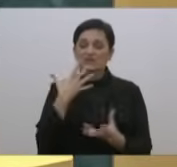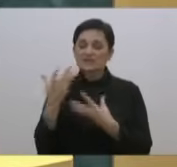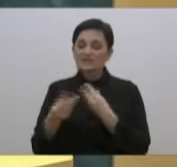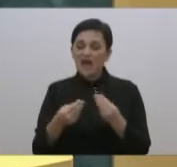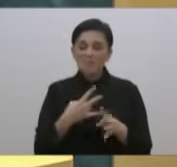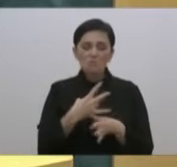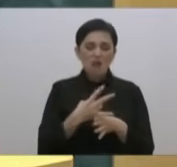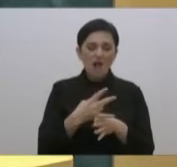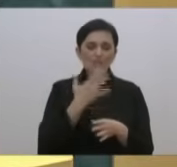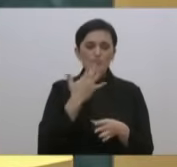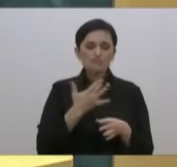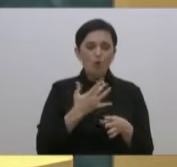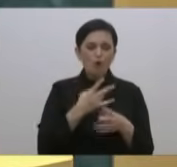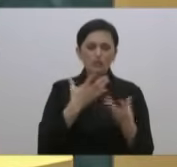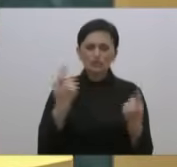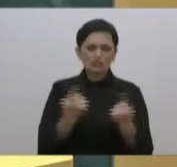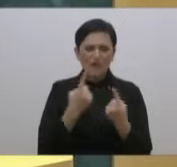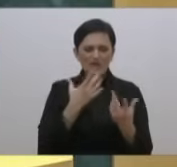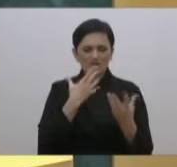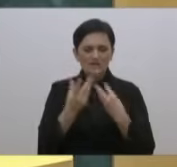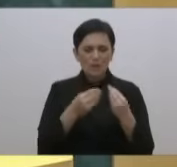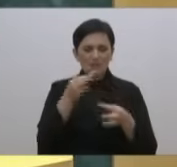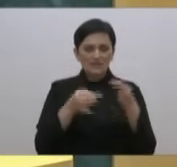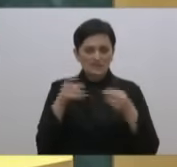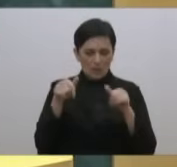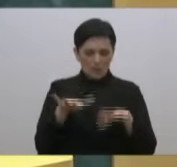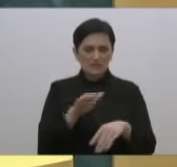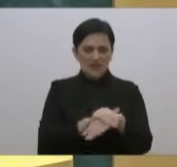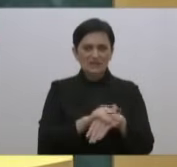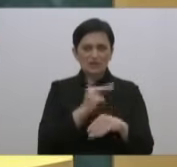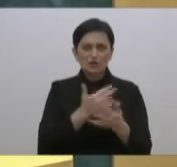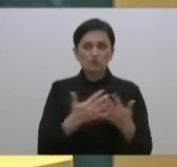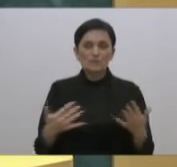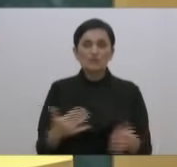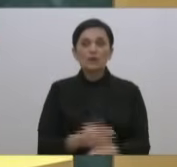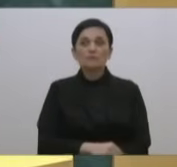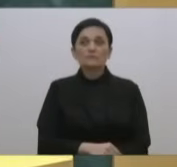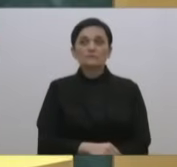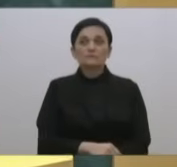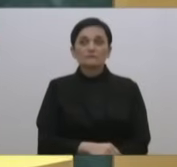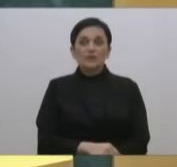თაღლითობა მავნებლობა პოლიტიკური თაღლითობა ჩვეულებრივი თაღლითობა რომელიც სასამართლომ დაადგინა და ასე შემდეგ